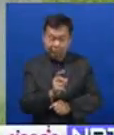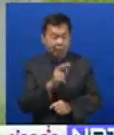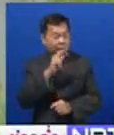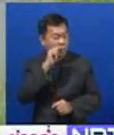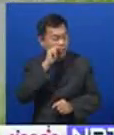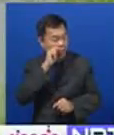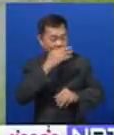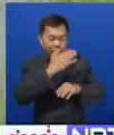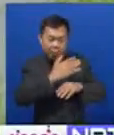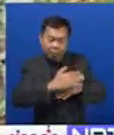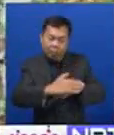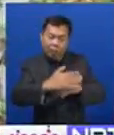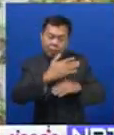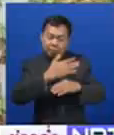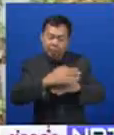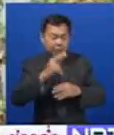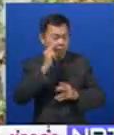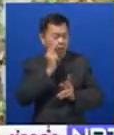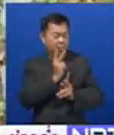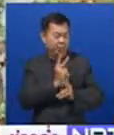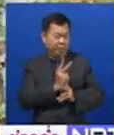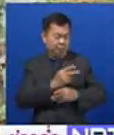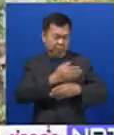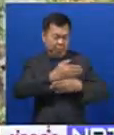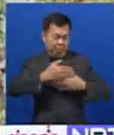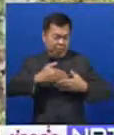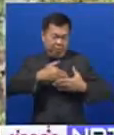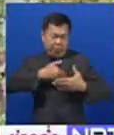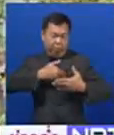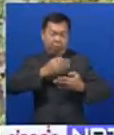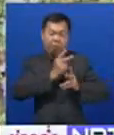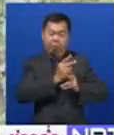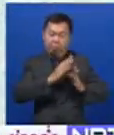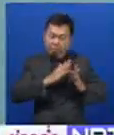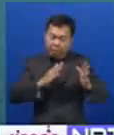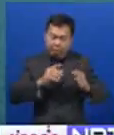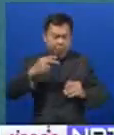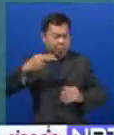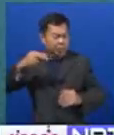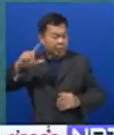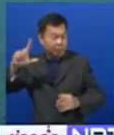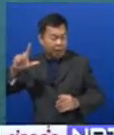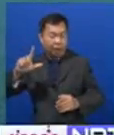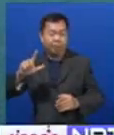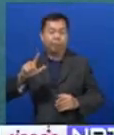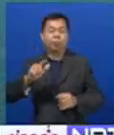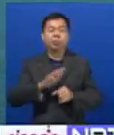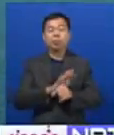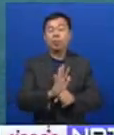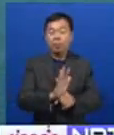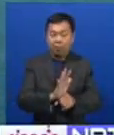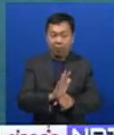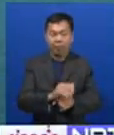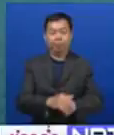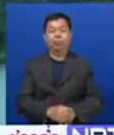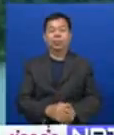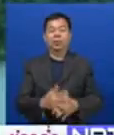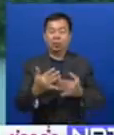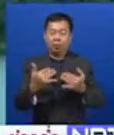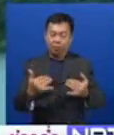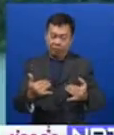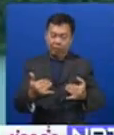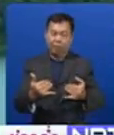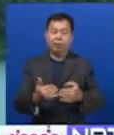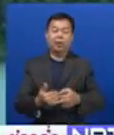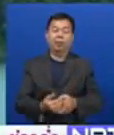ไปให้ได้ต้องมีน้ำต้นทุนรวม4เขื่อนหลักมากถึง 10,000 ล้านลูกบาศก์เมตรการปรับโครงสร้างการผลิตลุ่มน้ำเจ้าพระยาจึงเป็น